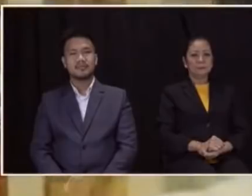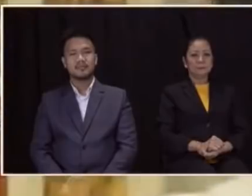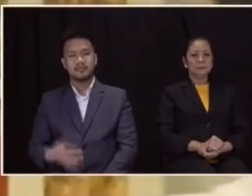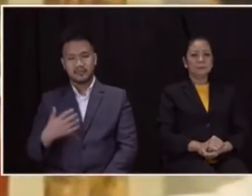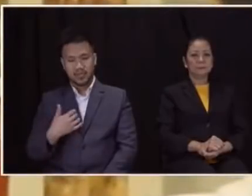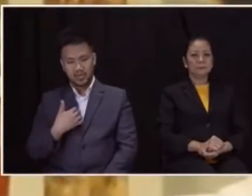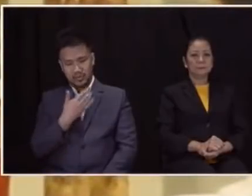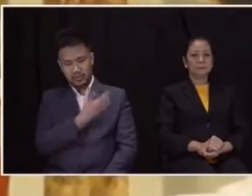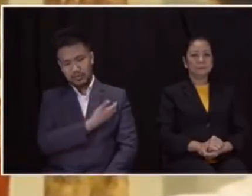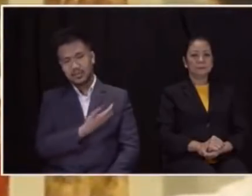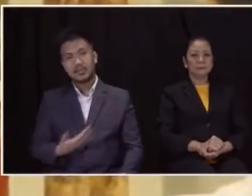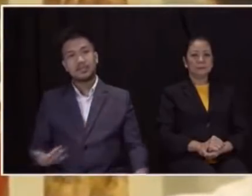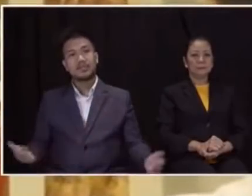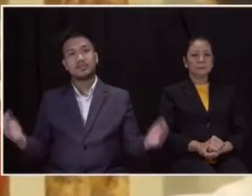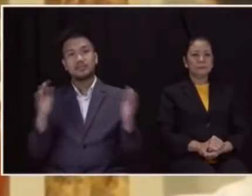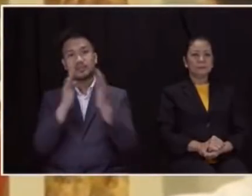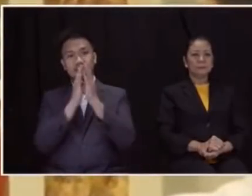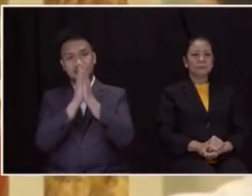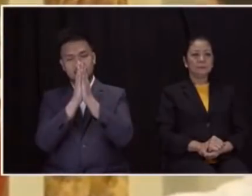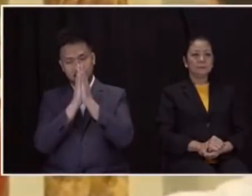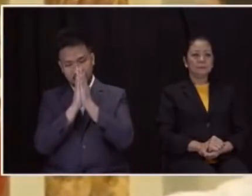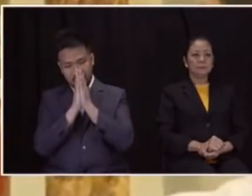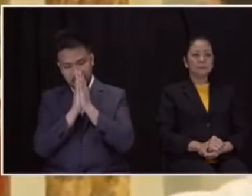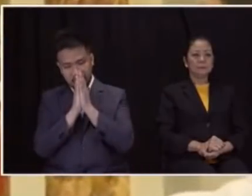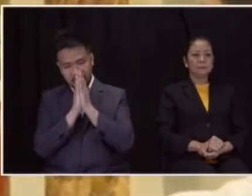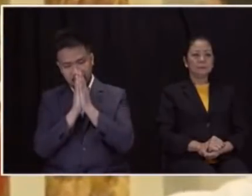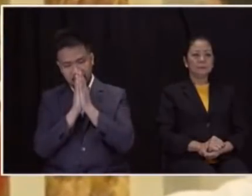Let us pray.